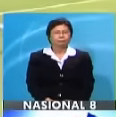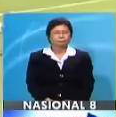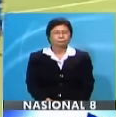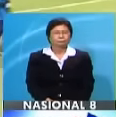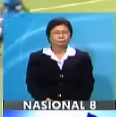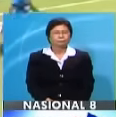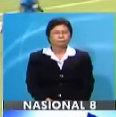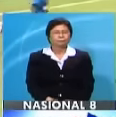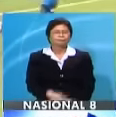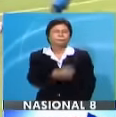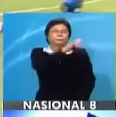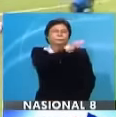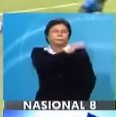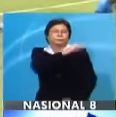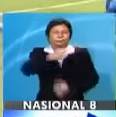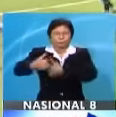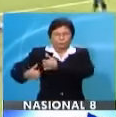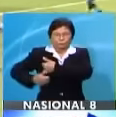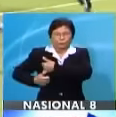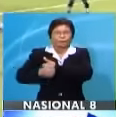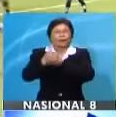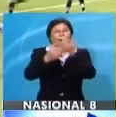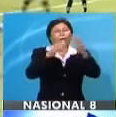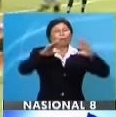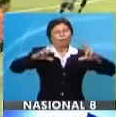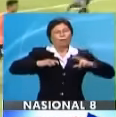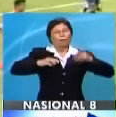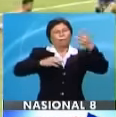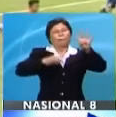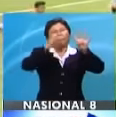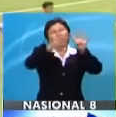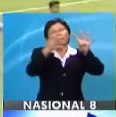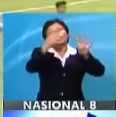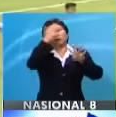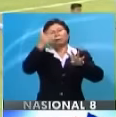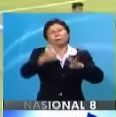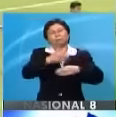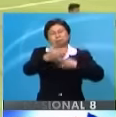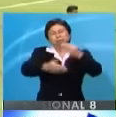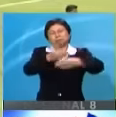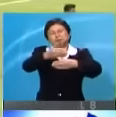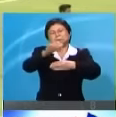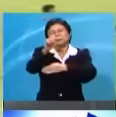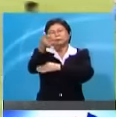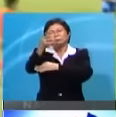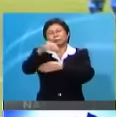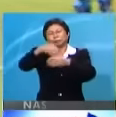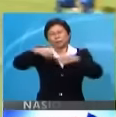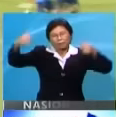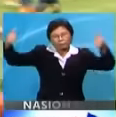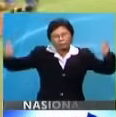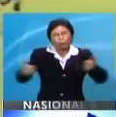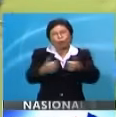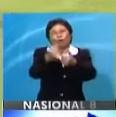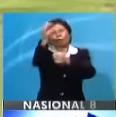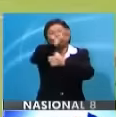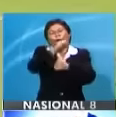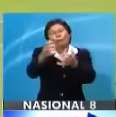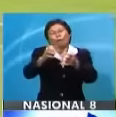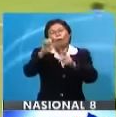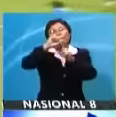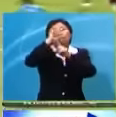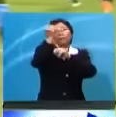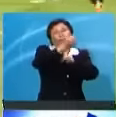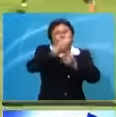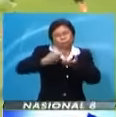B. Setianaden yang direhatkan 14 April lalu ekoran prestasi hambar pasukan ATM dalam Liga Super. Mahu pihak persatuan